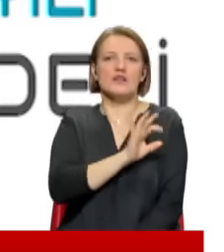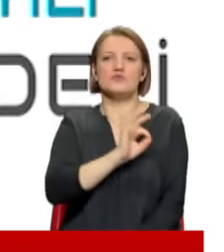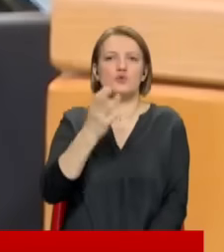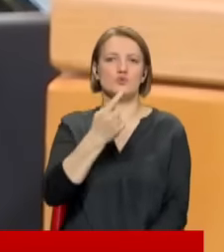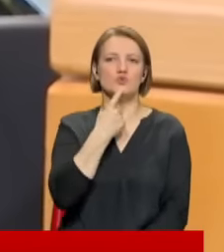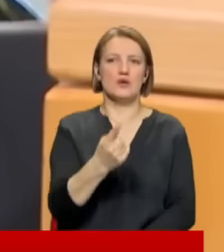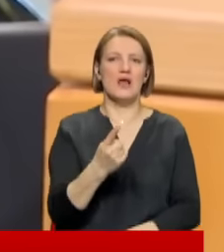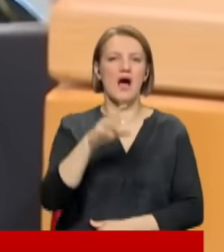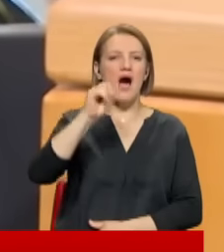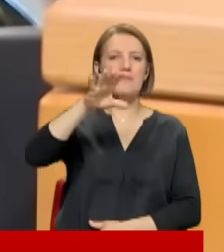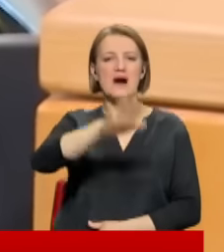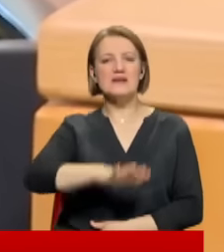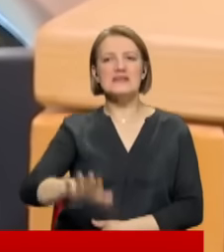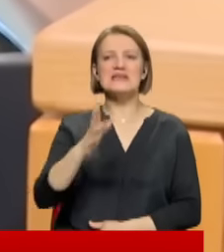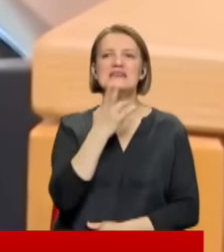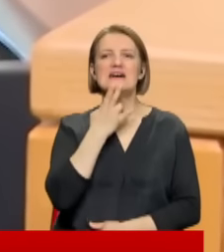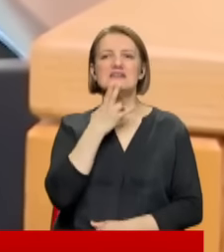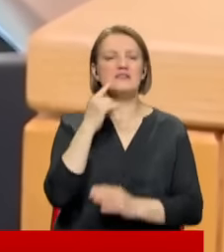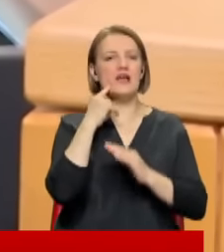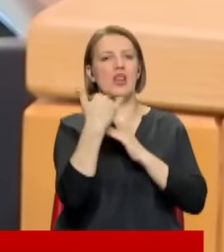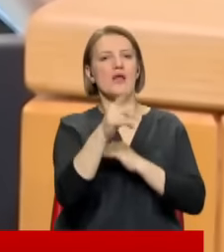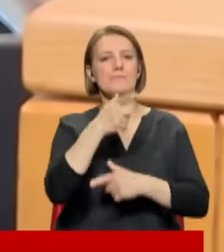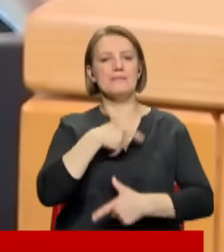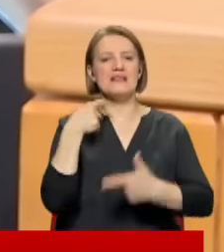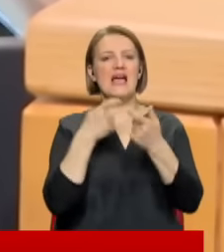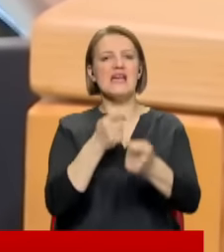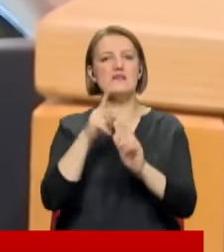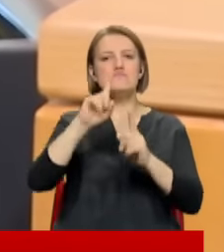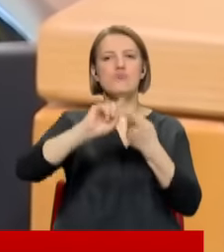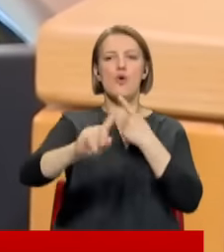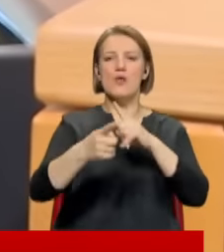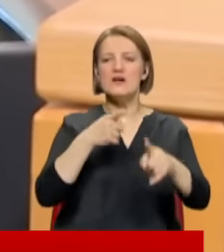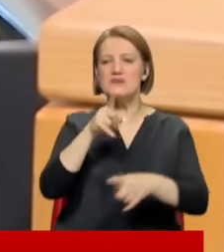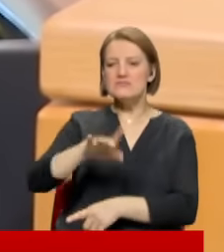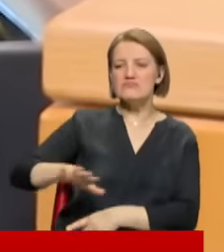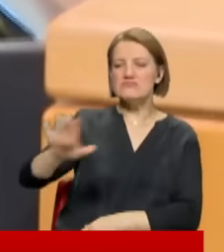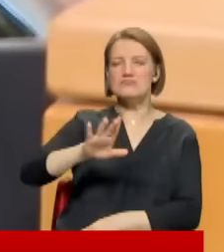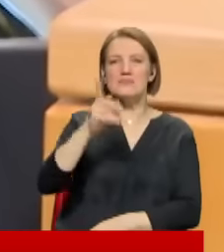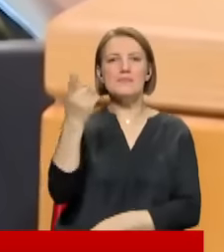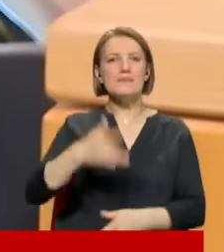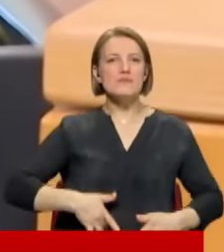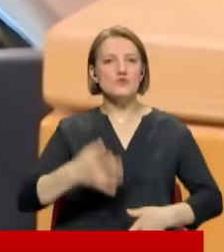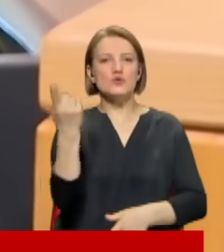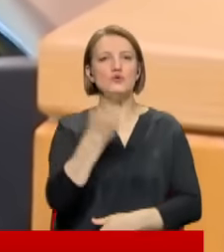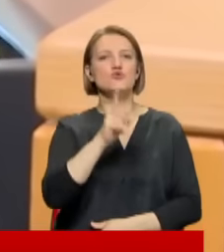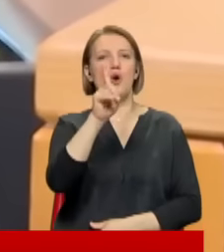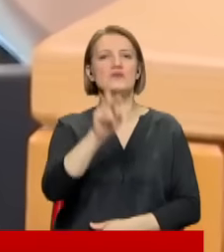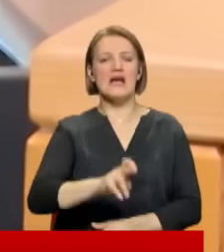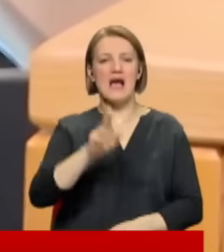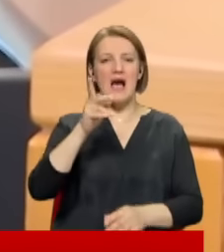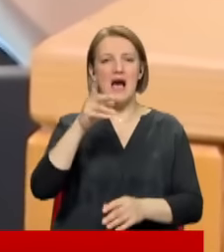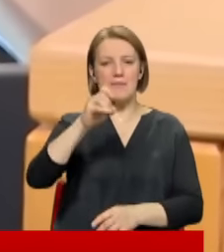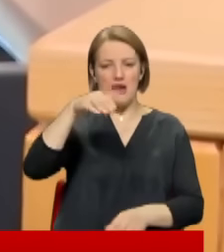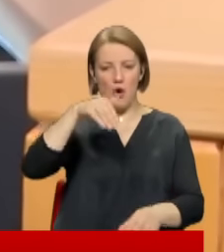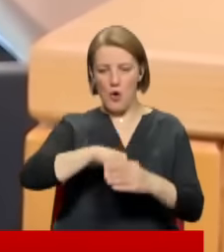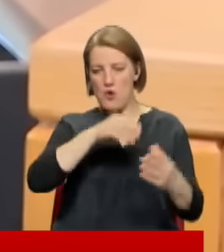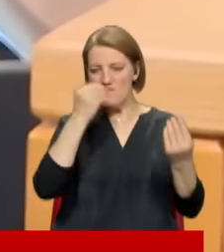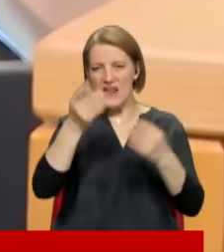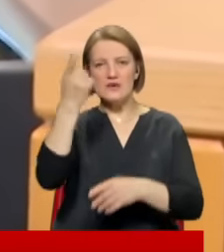olduğunu söyledi. AK Partili kadın seçmenin milli eğitim politikalarından memnuniyeti %18. AK Parti'ye oy veren seçmenin